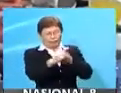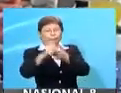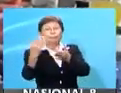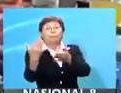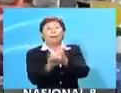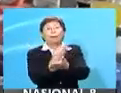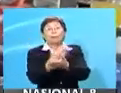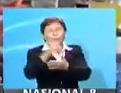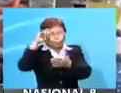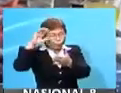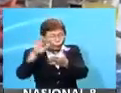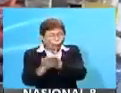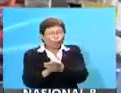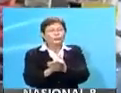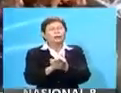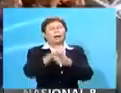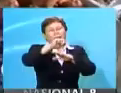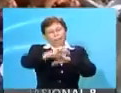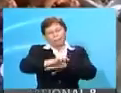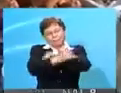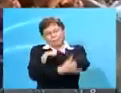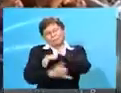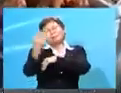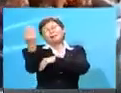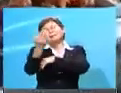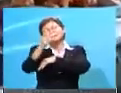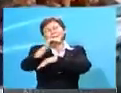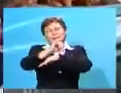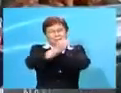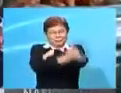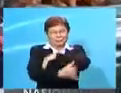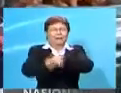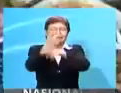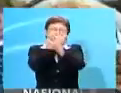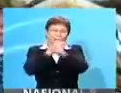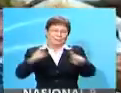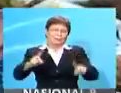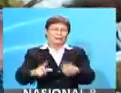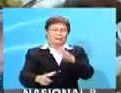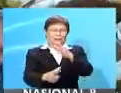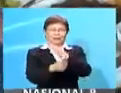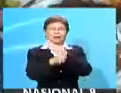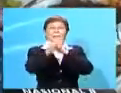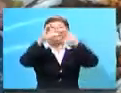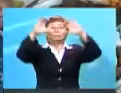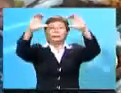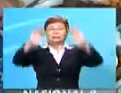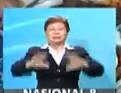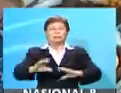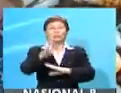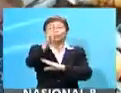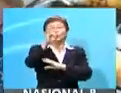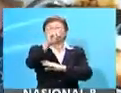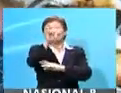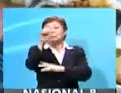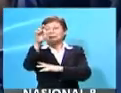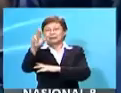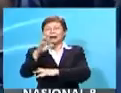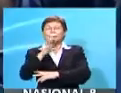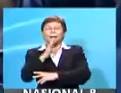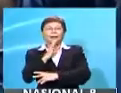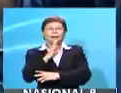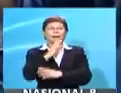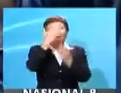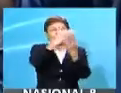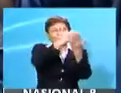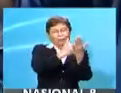adalah amalan biasa dalam negara demokrasiel Universiti Sultan Zainal Abidin yiz profor Dr yah Ibrahim berkata